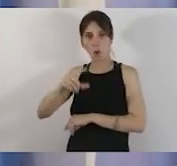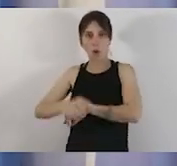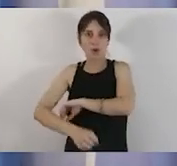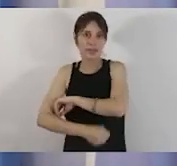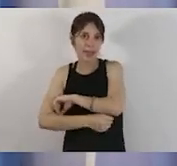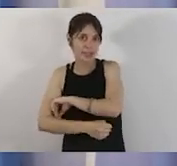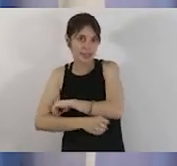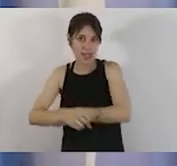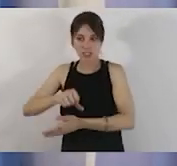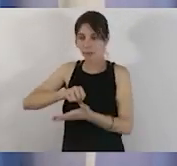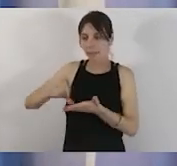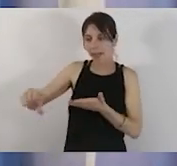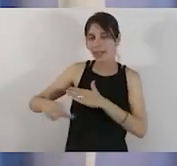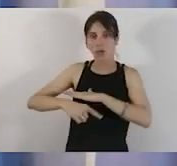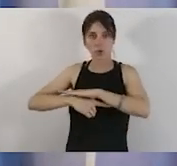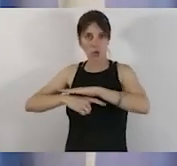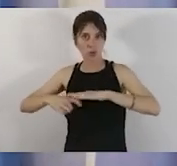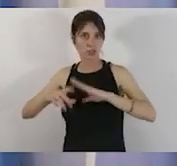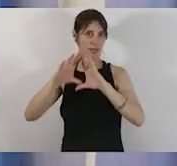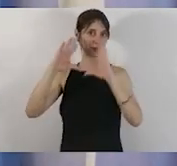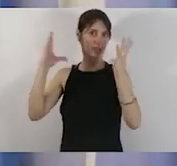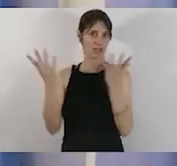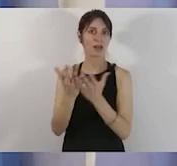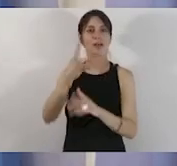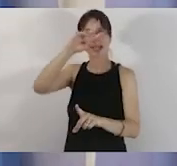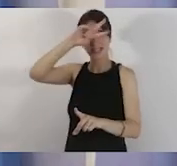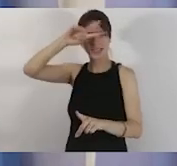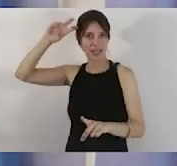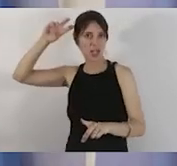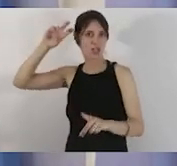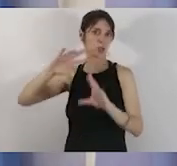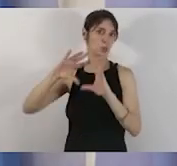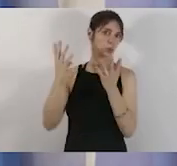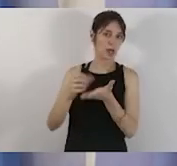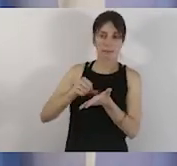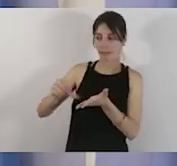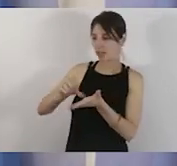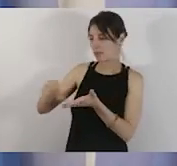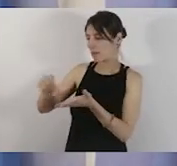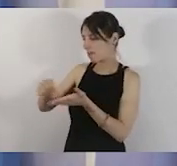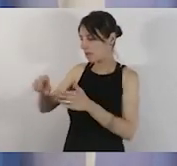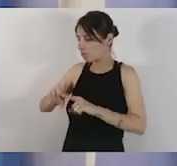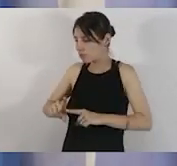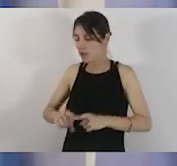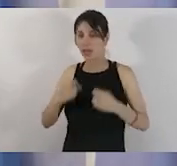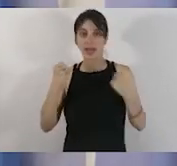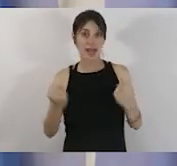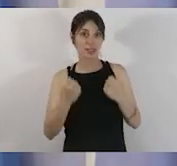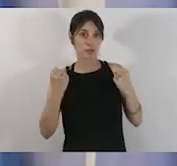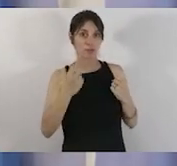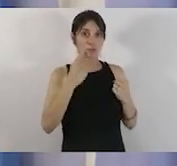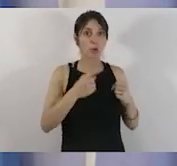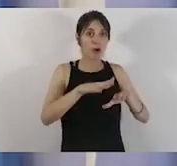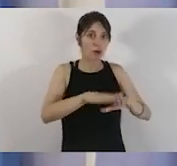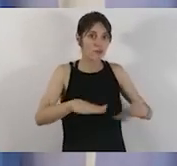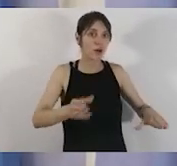logistique. Donc vous avez ce type de détails sur différentes rubriques. L'animation, on paye de l'alimentation pour les enfants, des petits